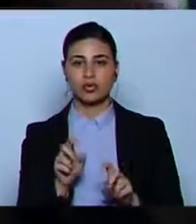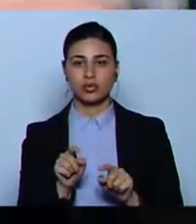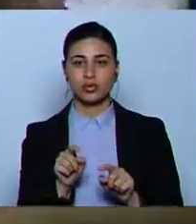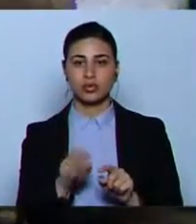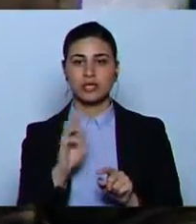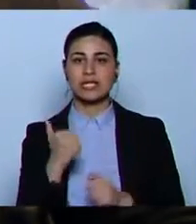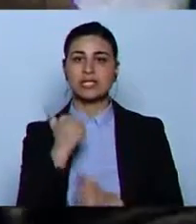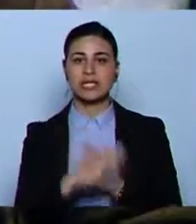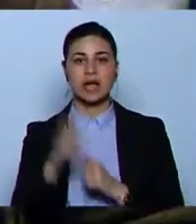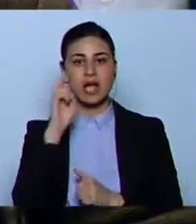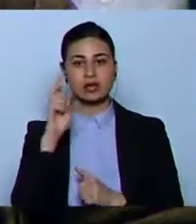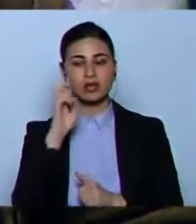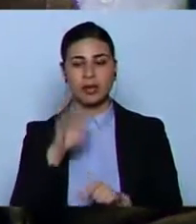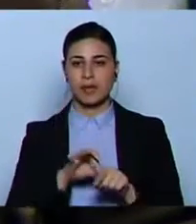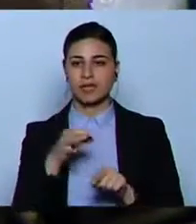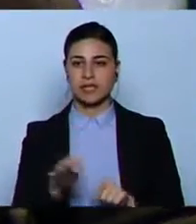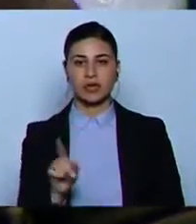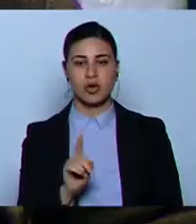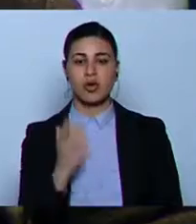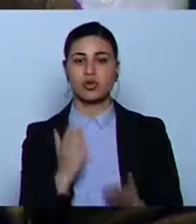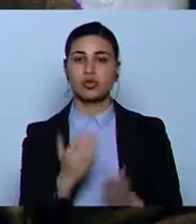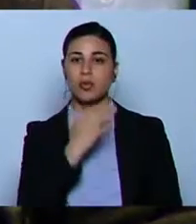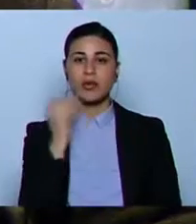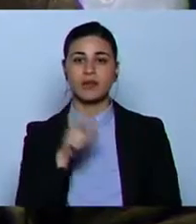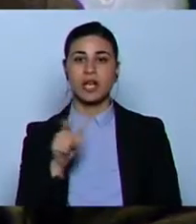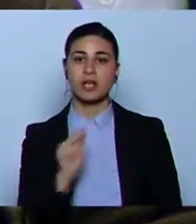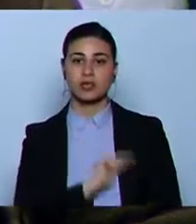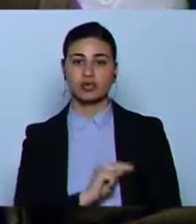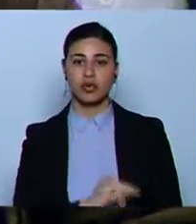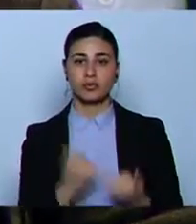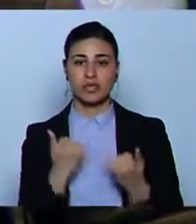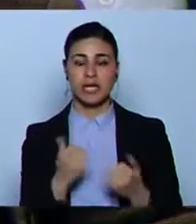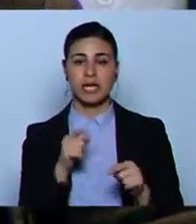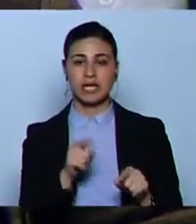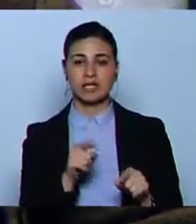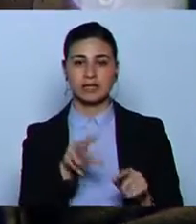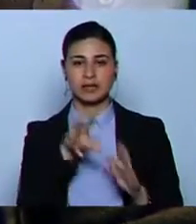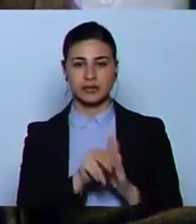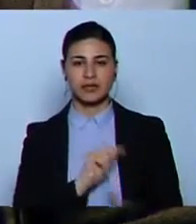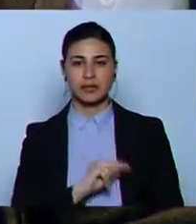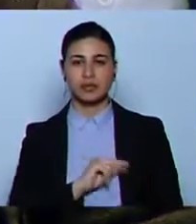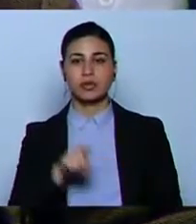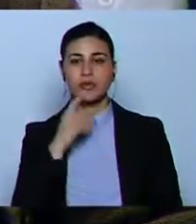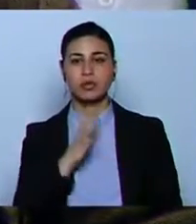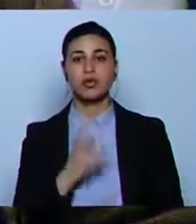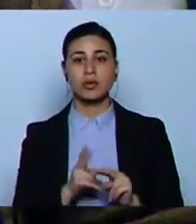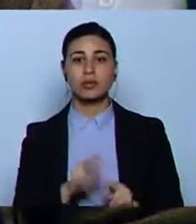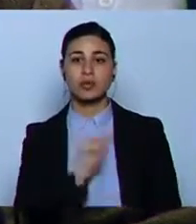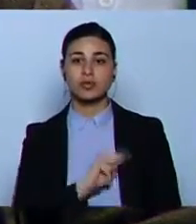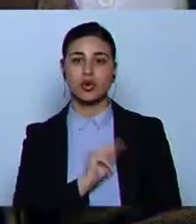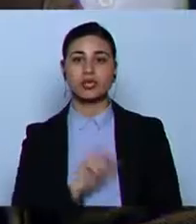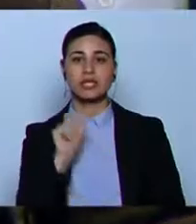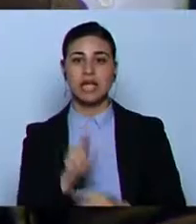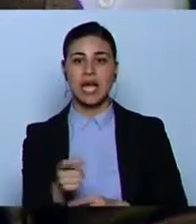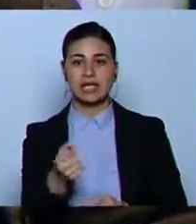პოლიტიკური და ცენტრალური ხელისუფლების ზეწოლა, იმიტომ რომ თუ ბევრი ხალხი მუშაობს ამ წუთში იმ აიპებში, რომელიც ეგან ახსენა, ეს იმიტომ მუშაობს, რომ დაასაქმეს